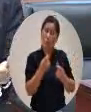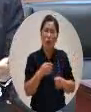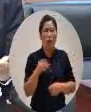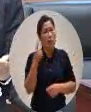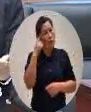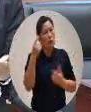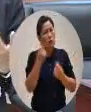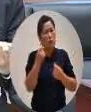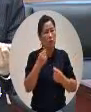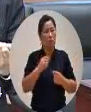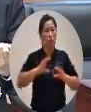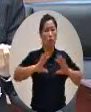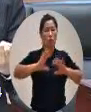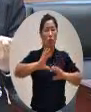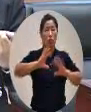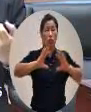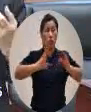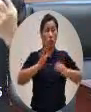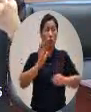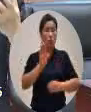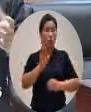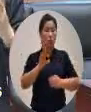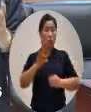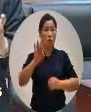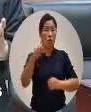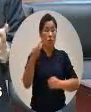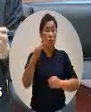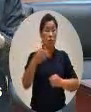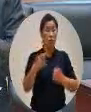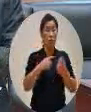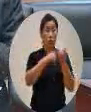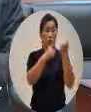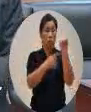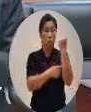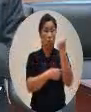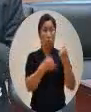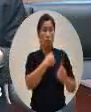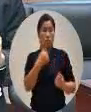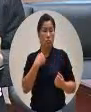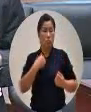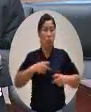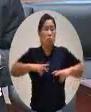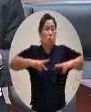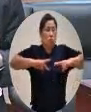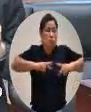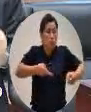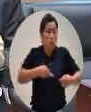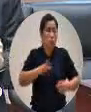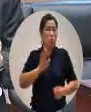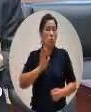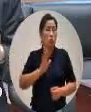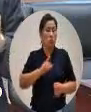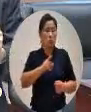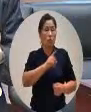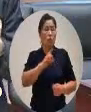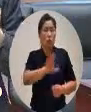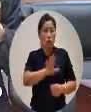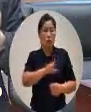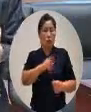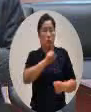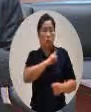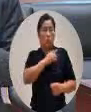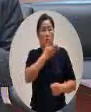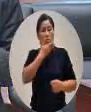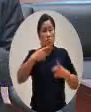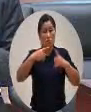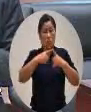國有財產法裡面有一條那我們是不是可以比照那邊然後我們來修我們的室友財產法或者是我們另外再